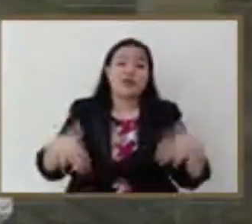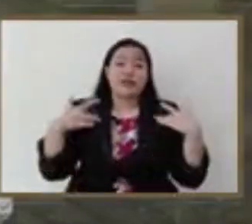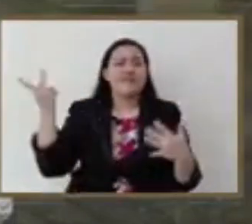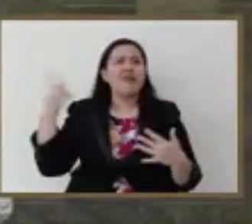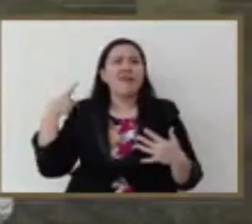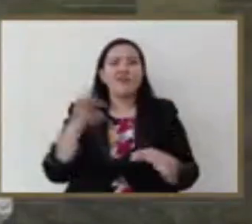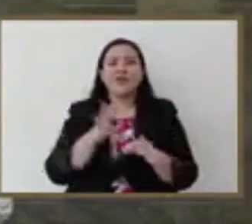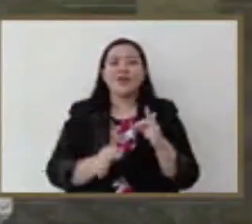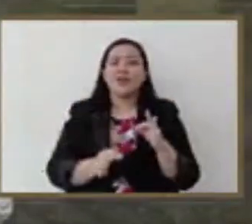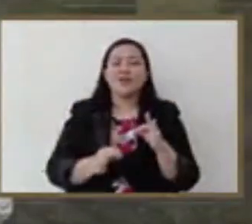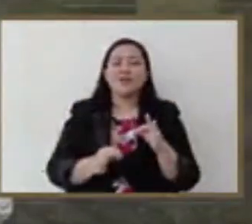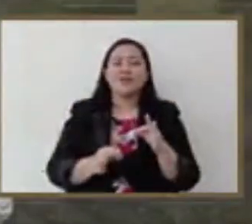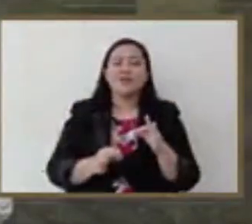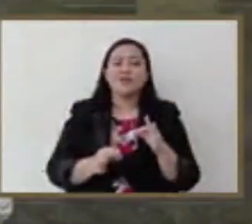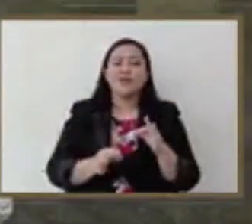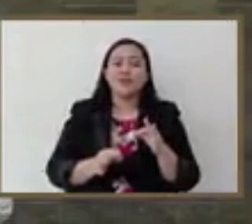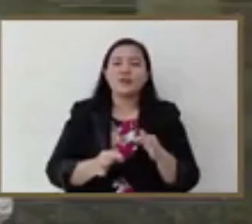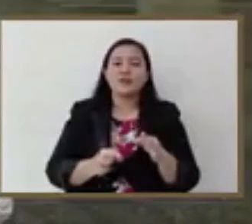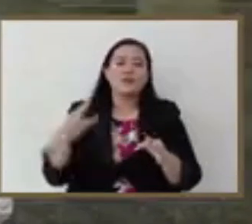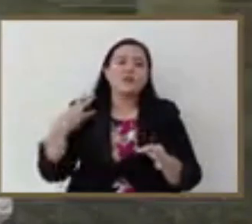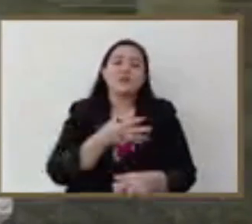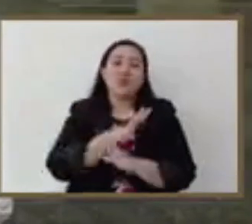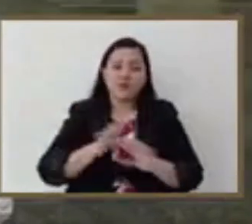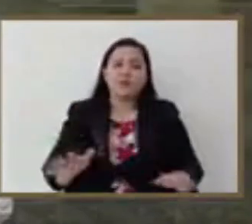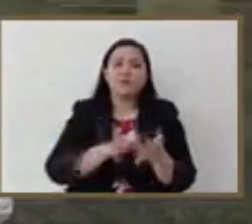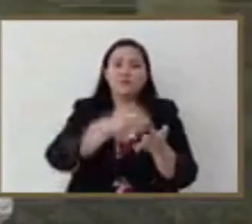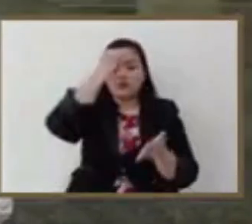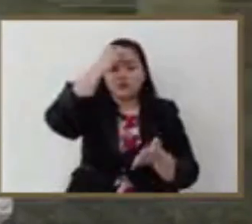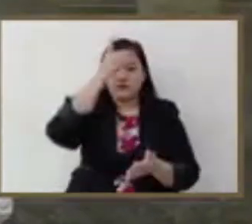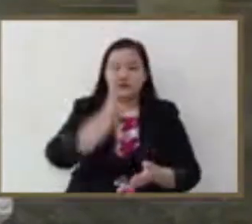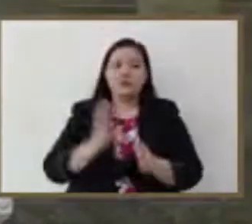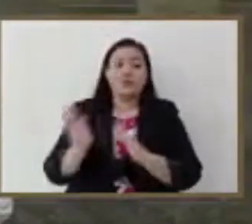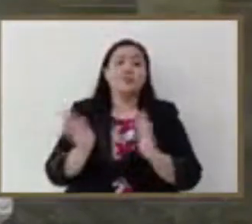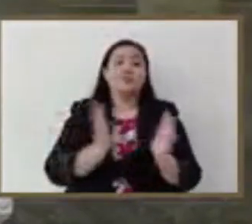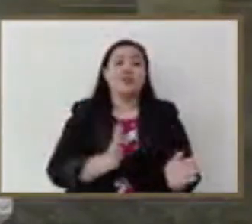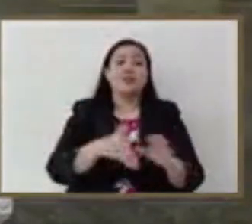kung wala at hindi po natin nakita ang plano ng Diyos sa ating iglesia.